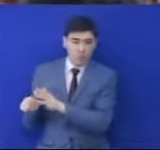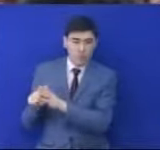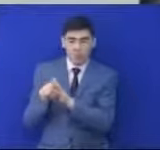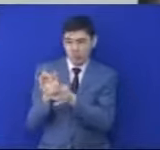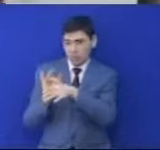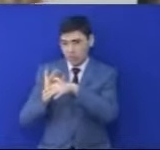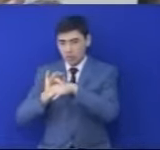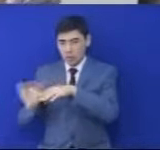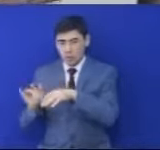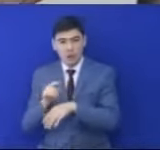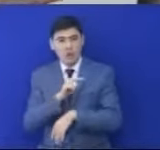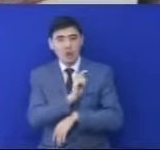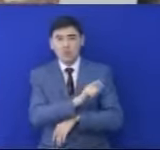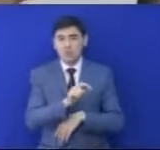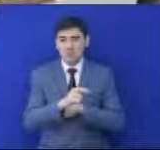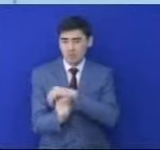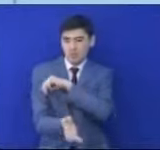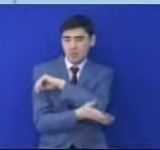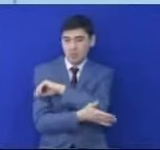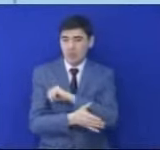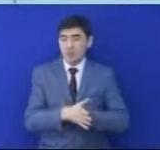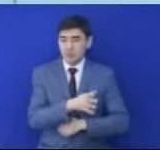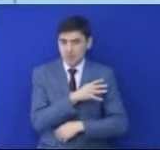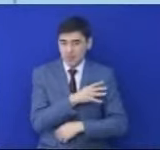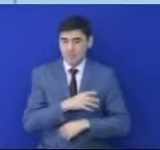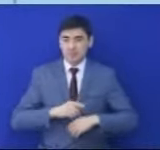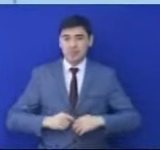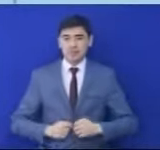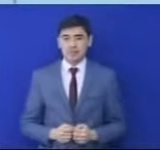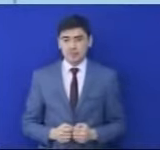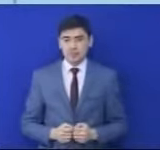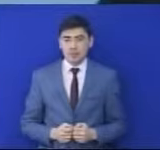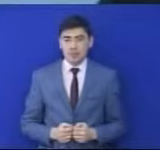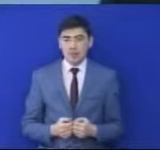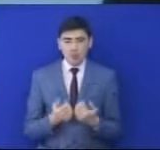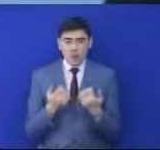қалды. Ал ауылдағы ағайын үшін мал басты кіріс көзі.